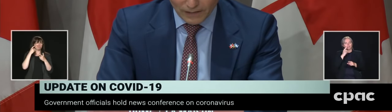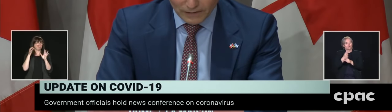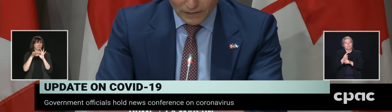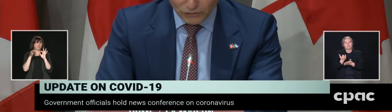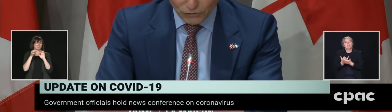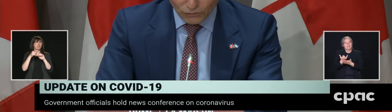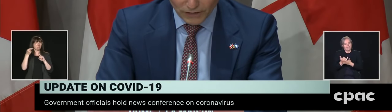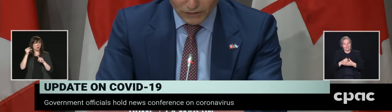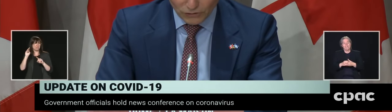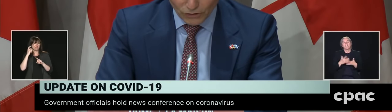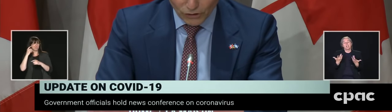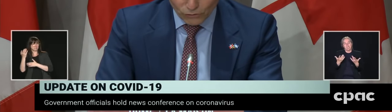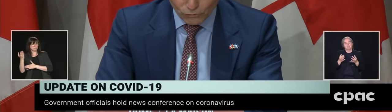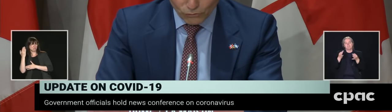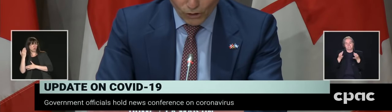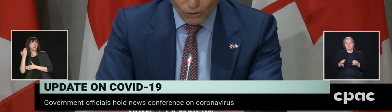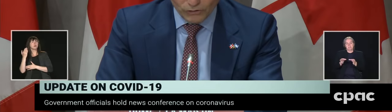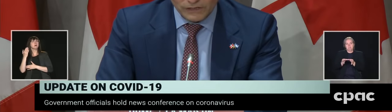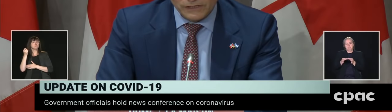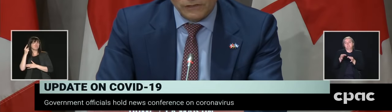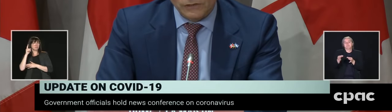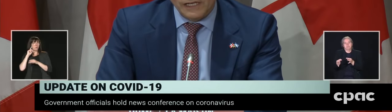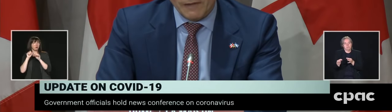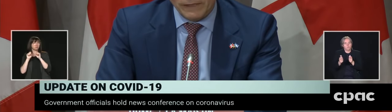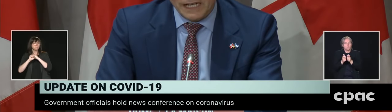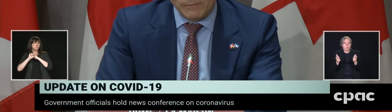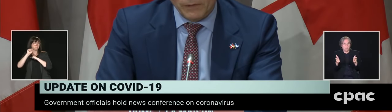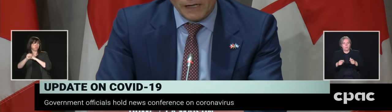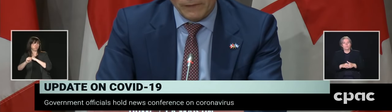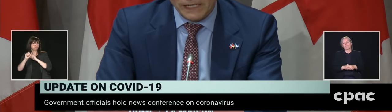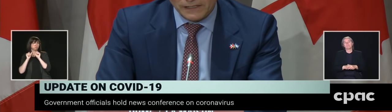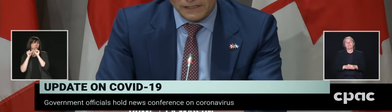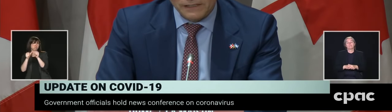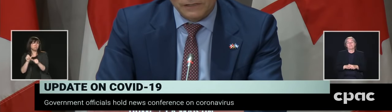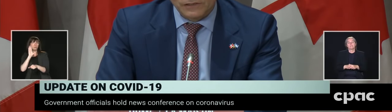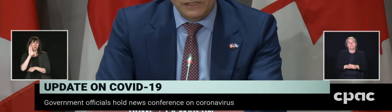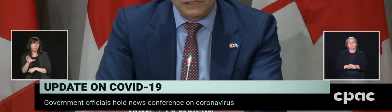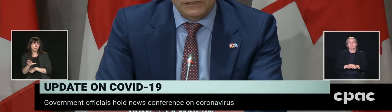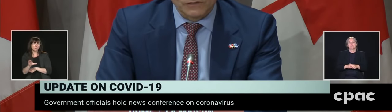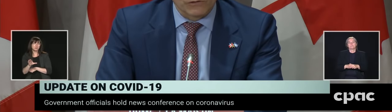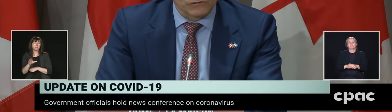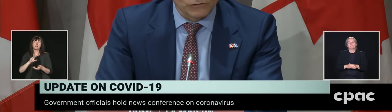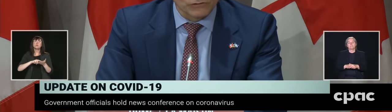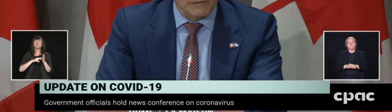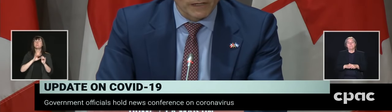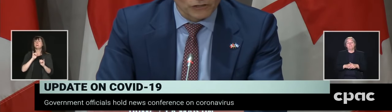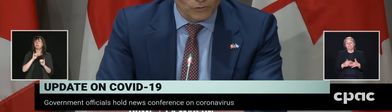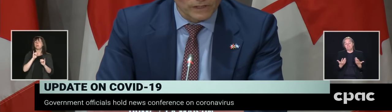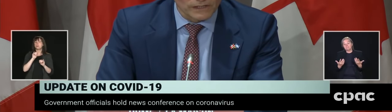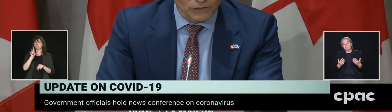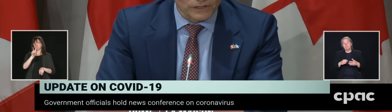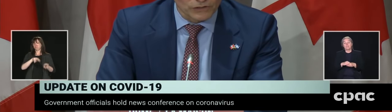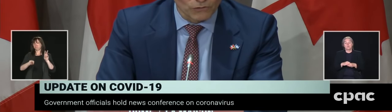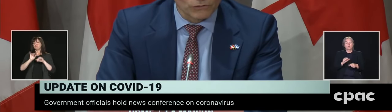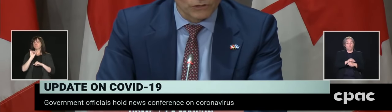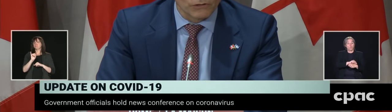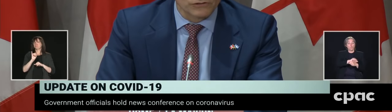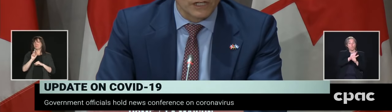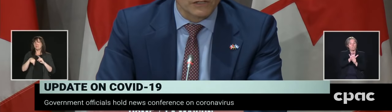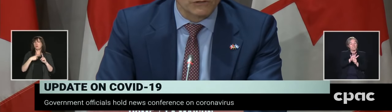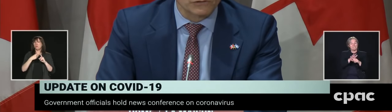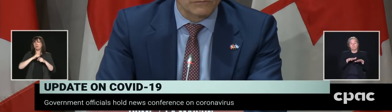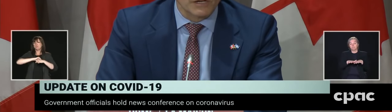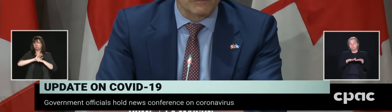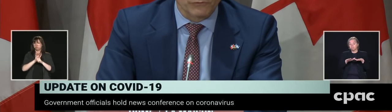Et c'est dans un contexte où on sait qu'après la crise, si on continue à prendre soin les uns les autres,